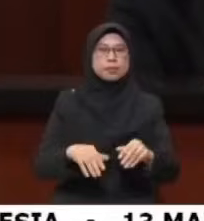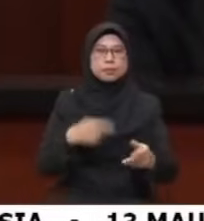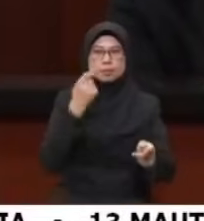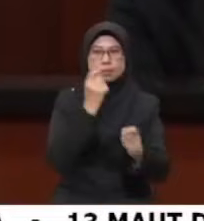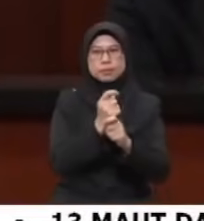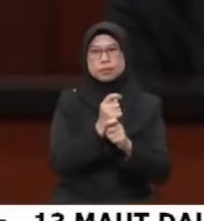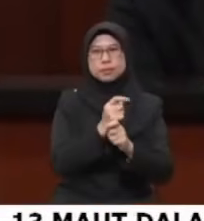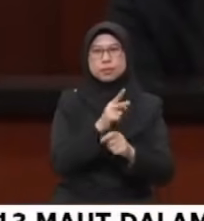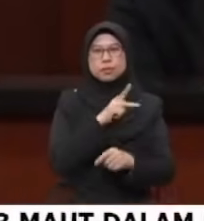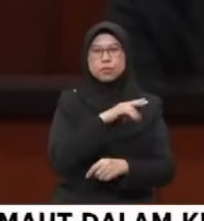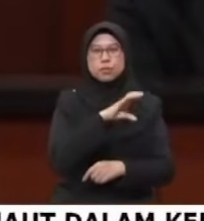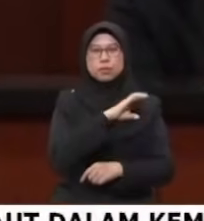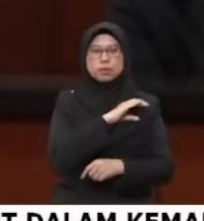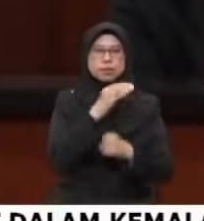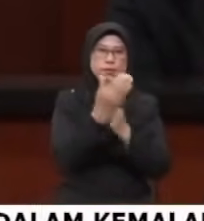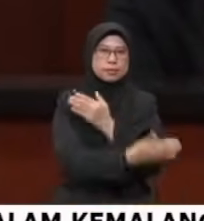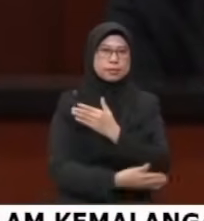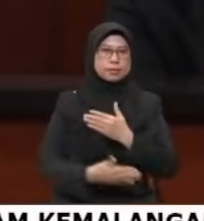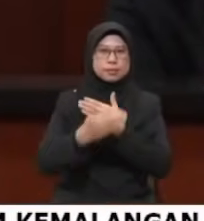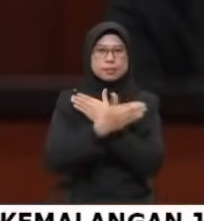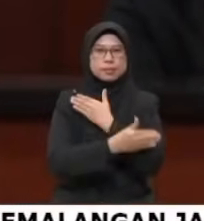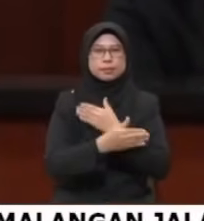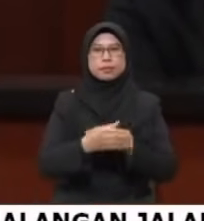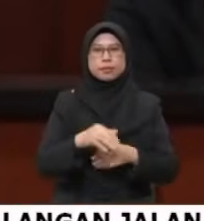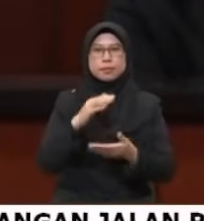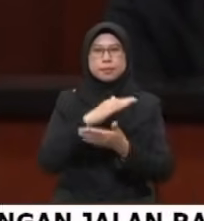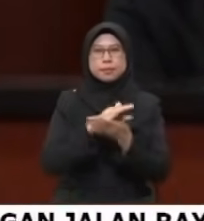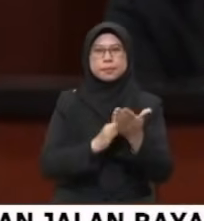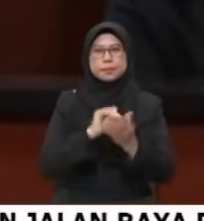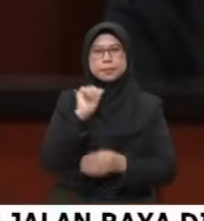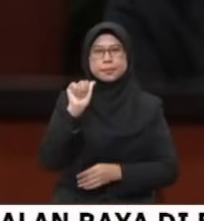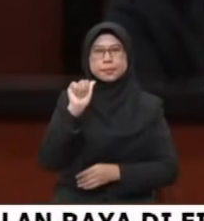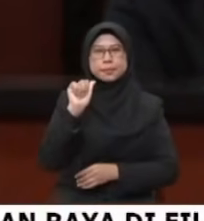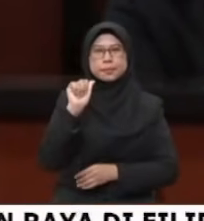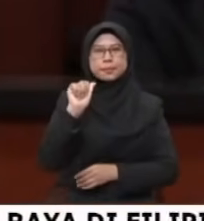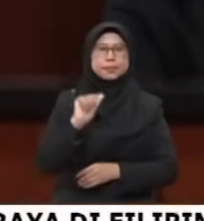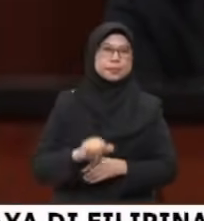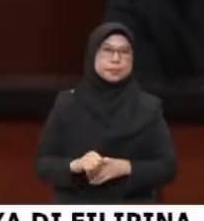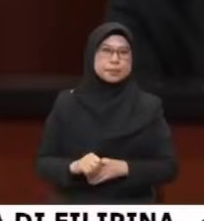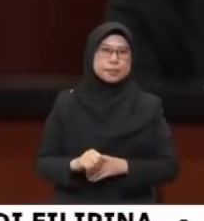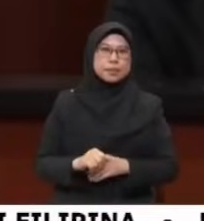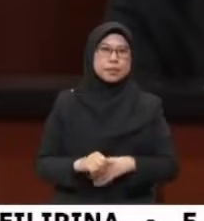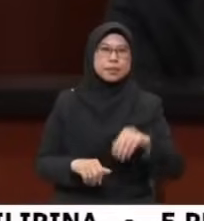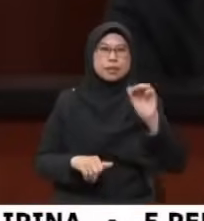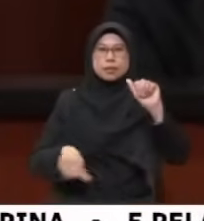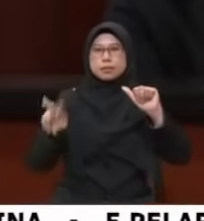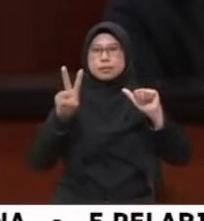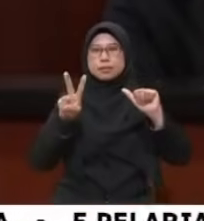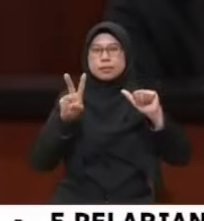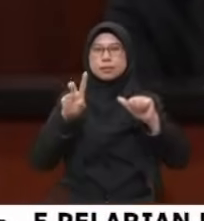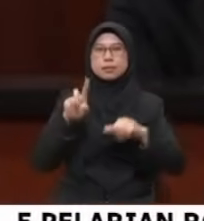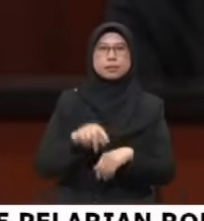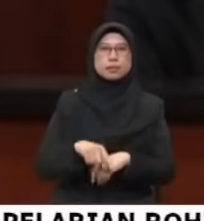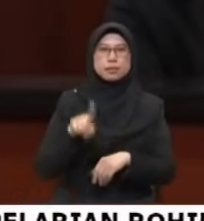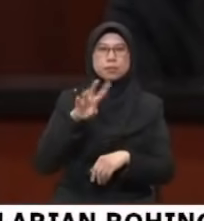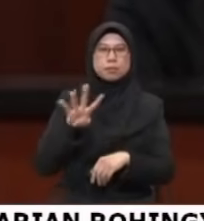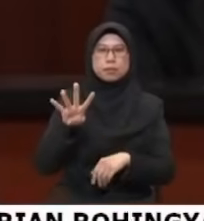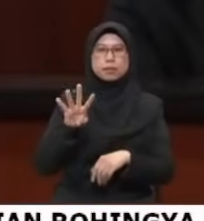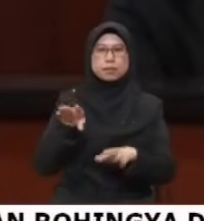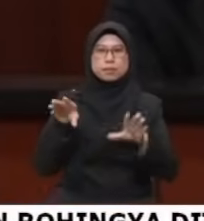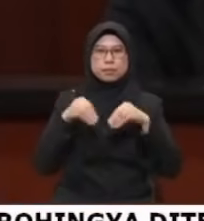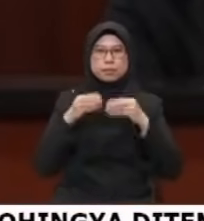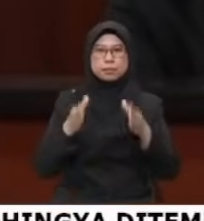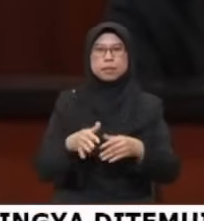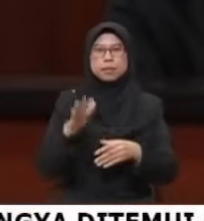tetap ketua polis negara bahagian a a214 pengambilan berkuatkuasa